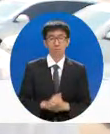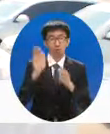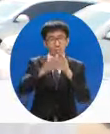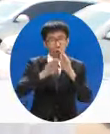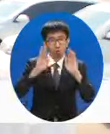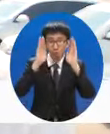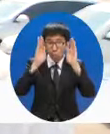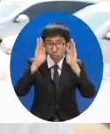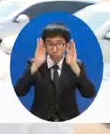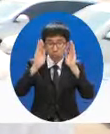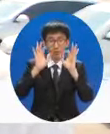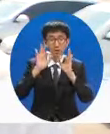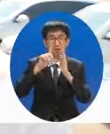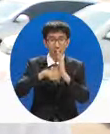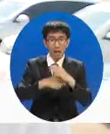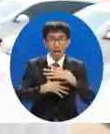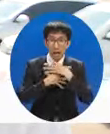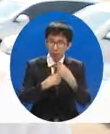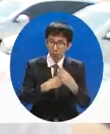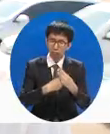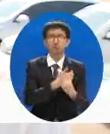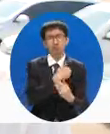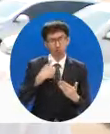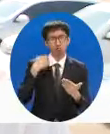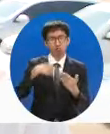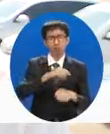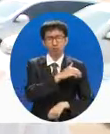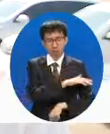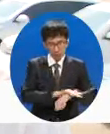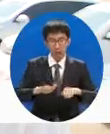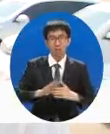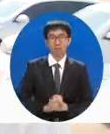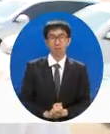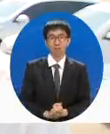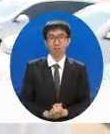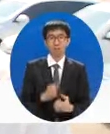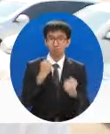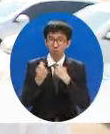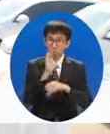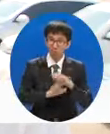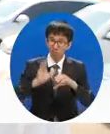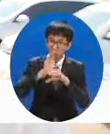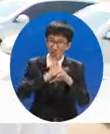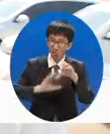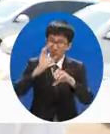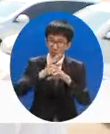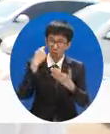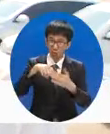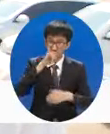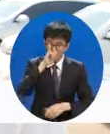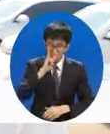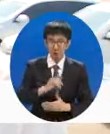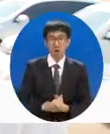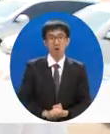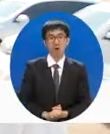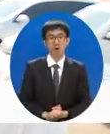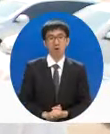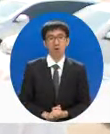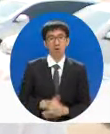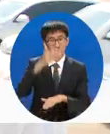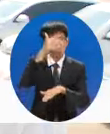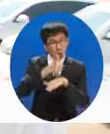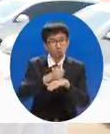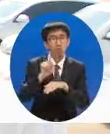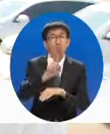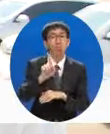정규 교과에서 안전을 충분히 가르치고 있습니다. 그런데 또 중복되게 안전교과목을 신설해서